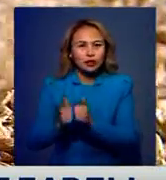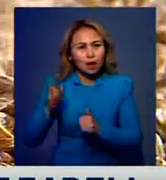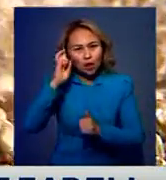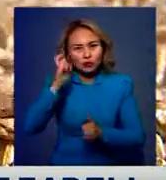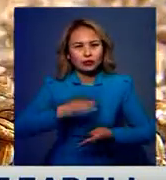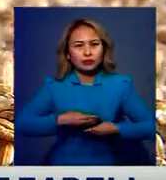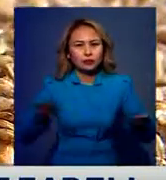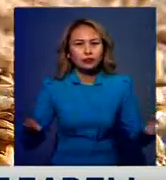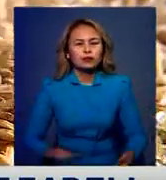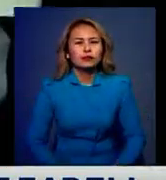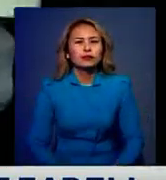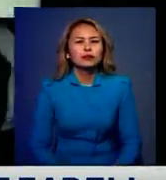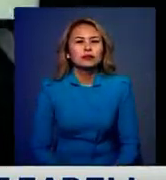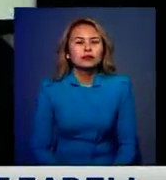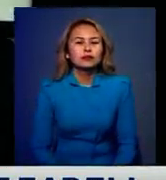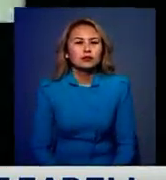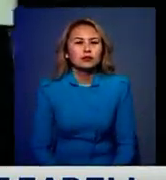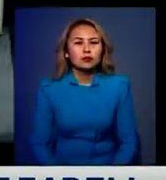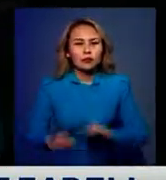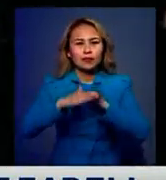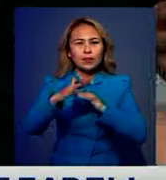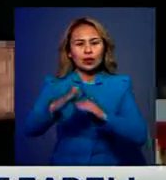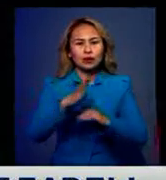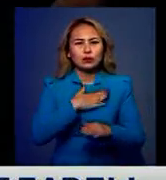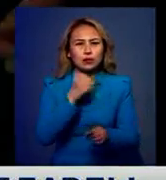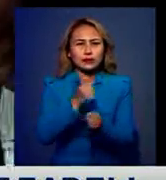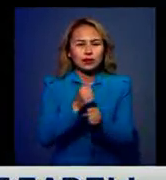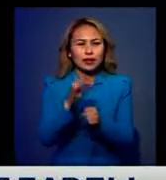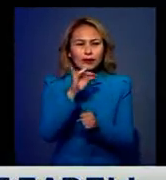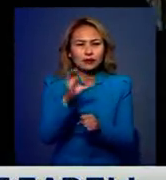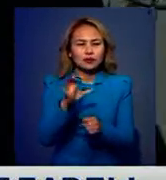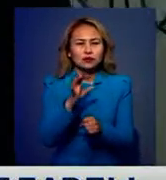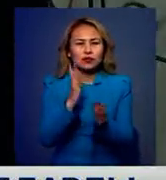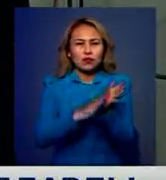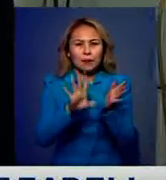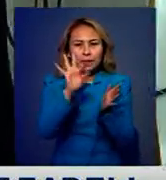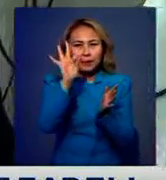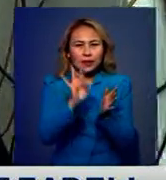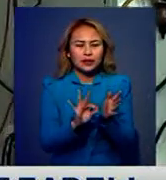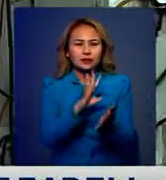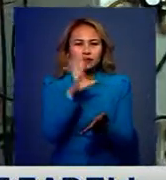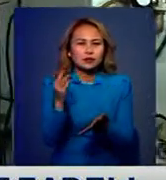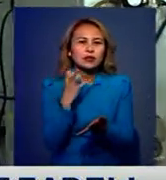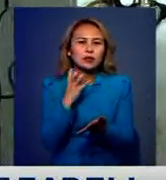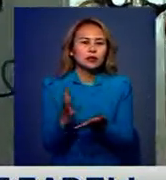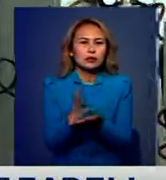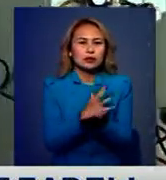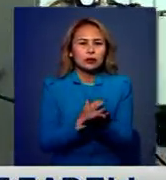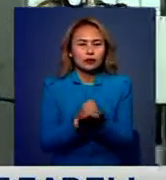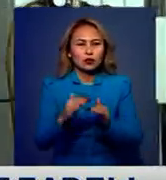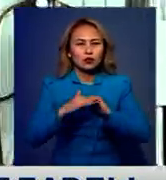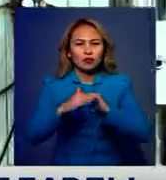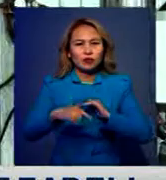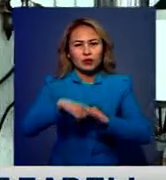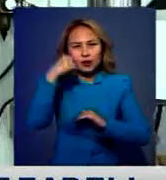жаппай жеткізіліп жатыр. Елімізде дайындалатын күріш өнімдерінің 95% осы Сыр өңірінен алынады. Облыс диқандары өнім көлемін биыл